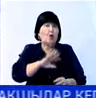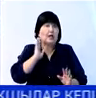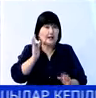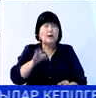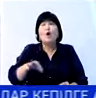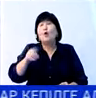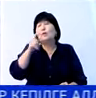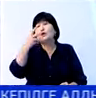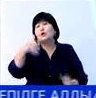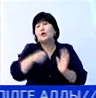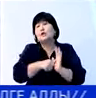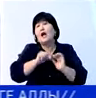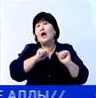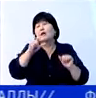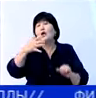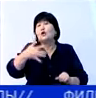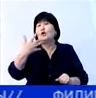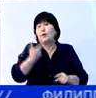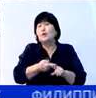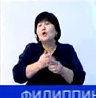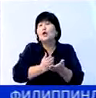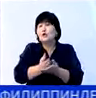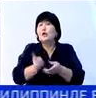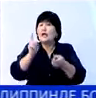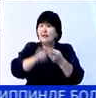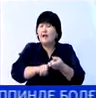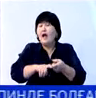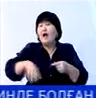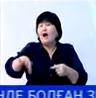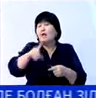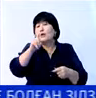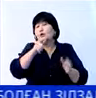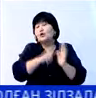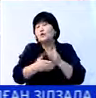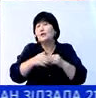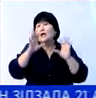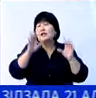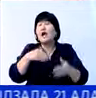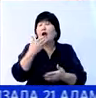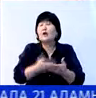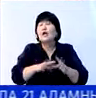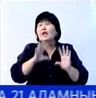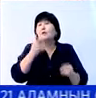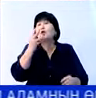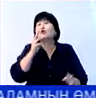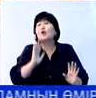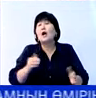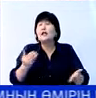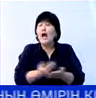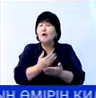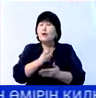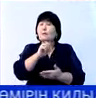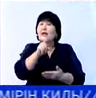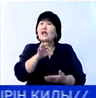облыстағы 136 адвокаттың 55-і аталған жүйеге тіркелген. Ал аймақтағы 170-ке жуық заң консультантының небәрі 3-і ғана ақпараттық